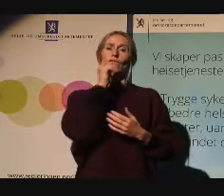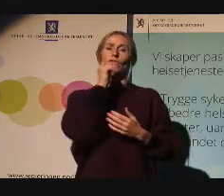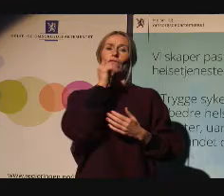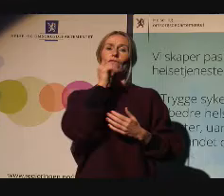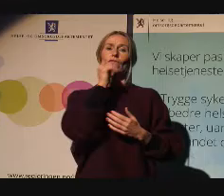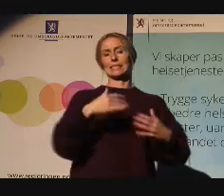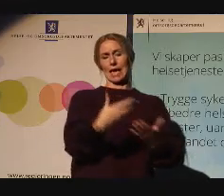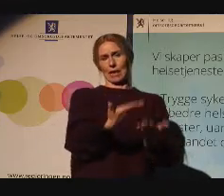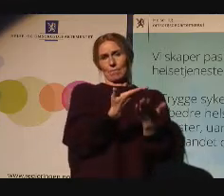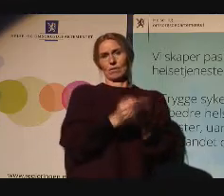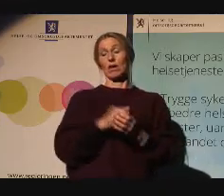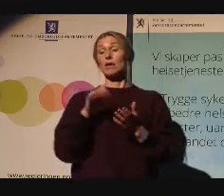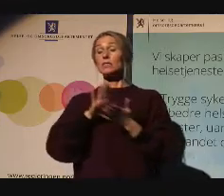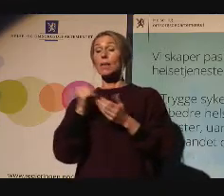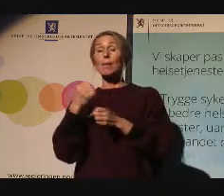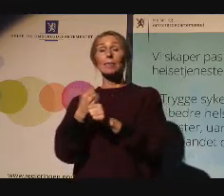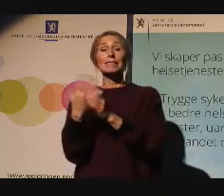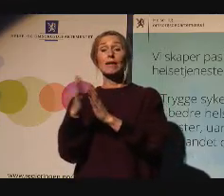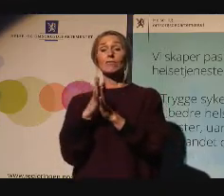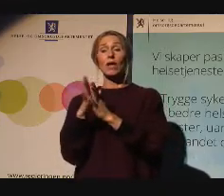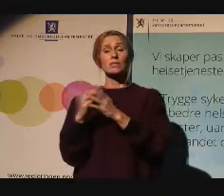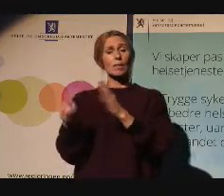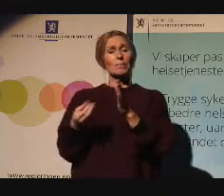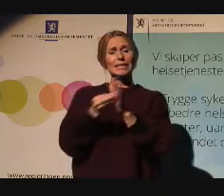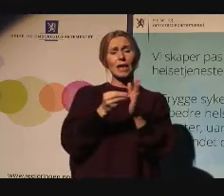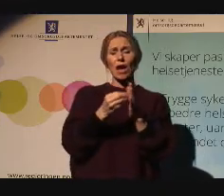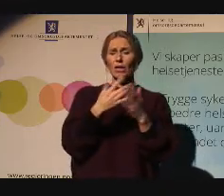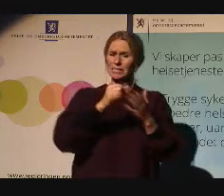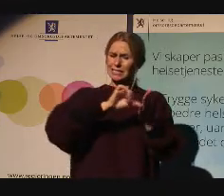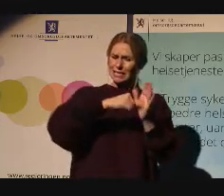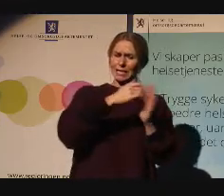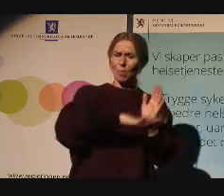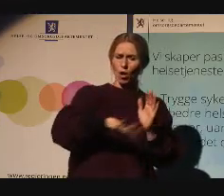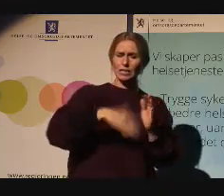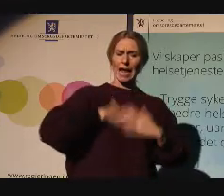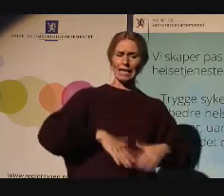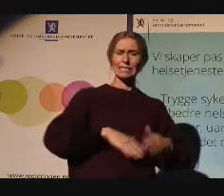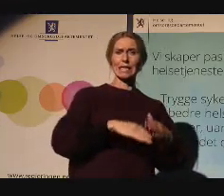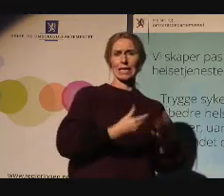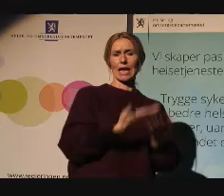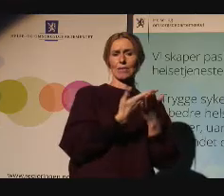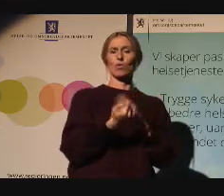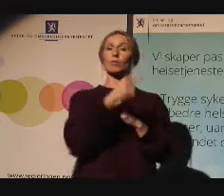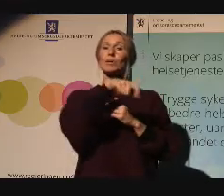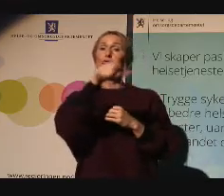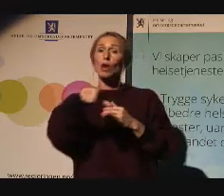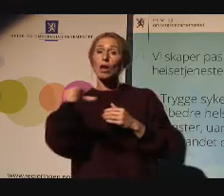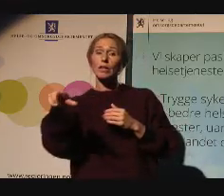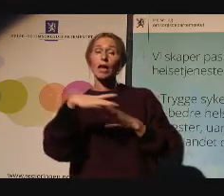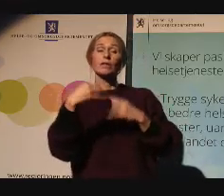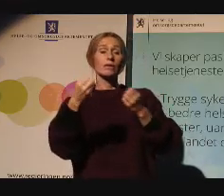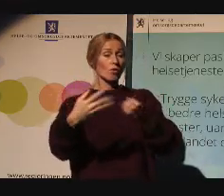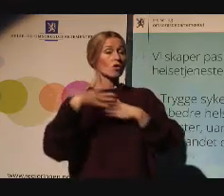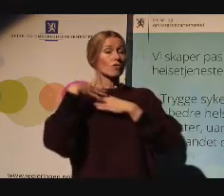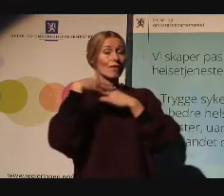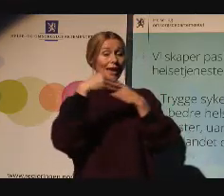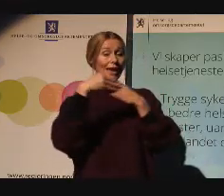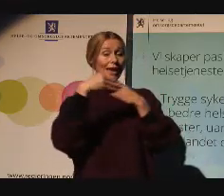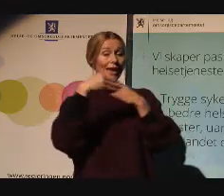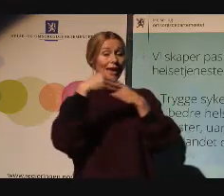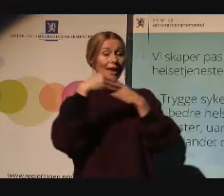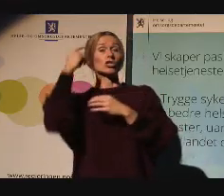Samarbeidsavtaler skal bidra til å sikre barn rett til helsehjelp, og at personalet på institusjonene får veiledning fra psykisk